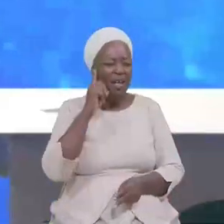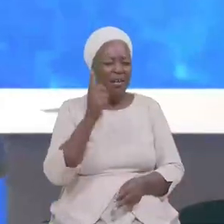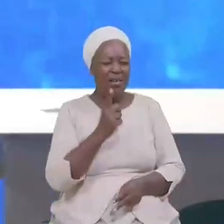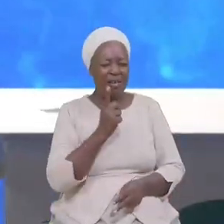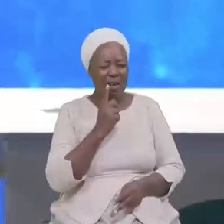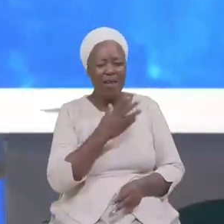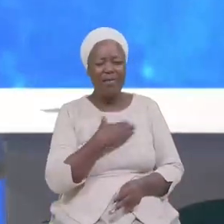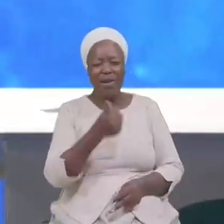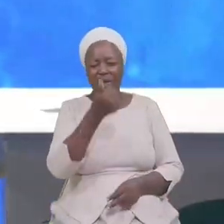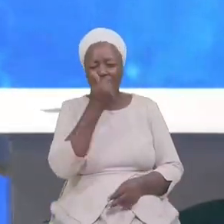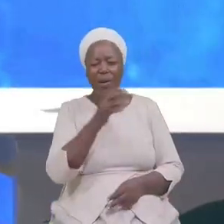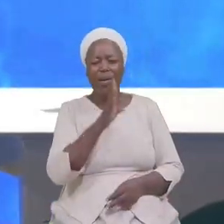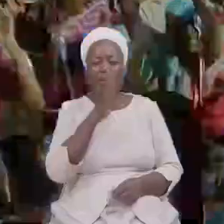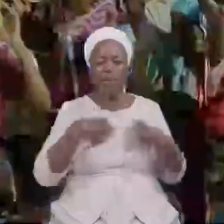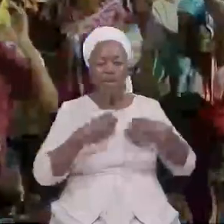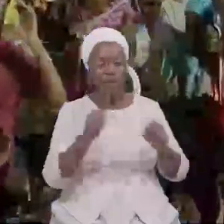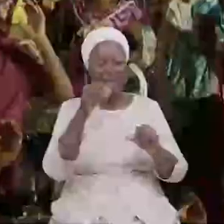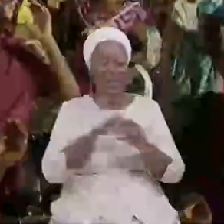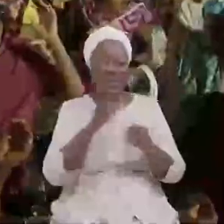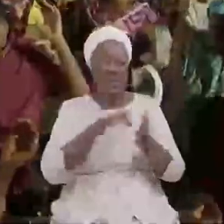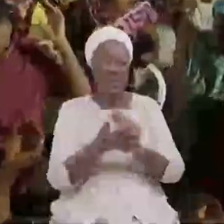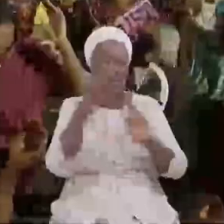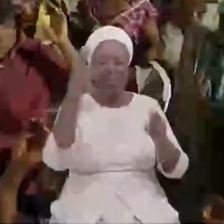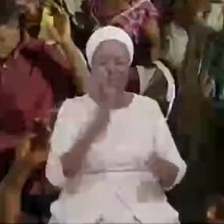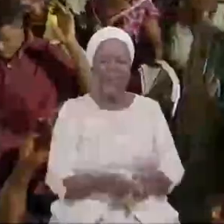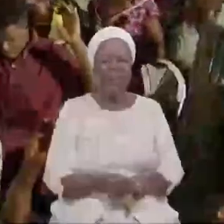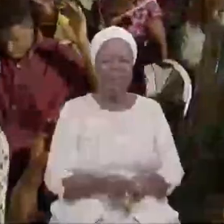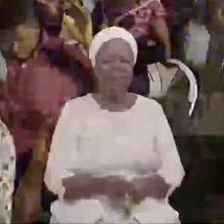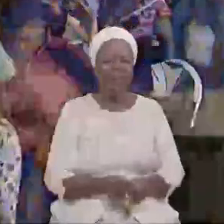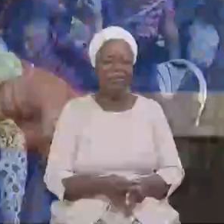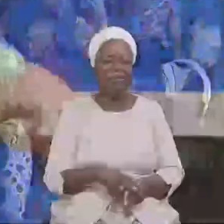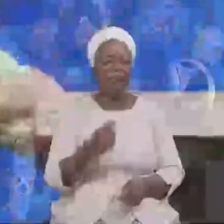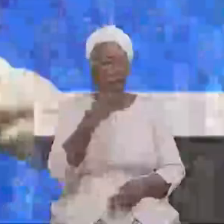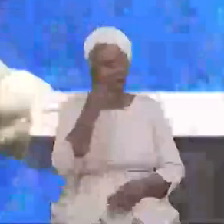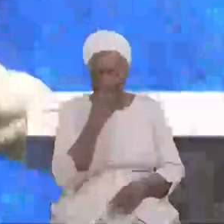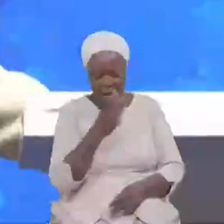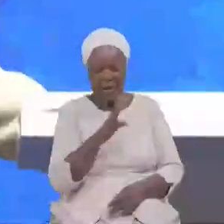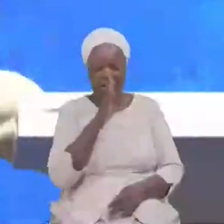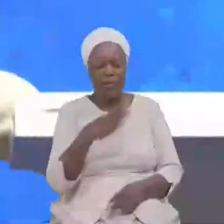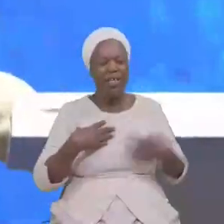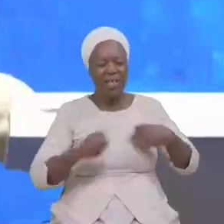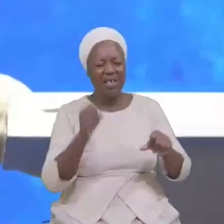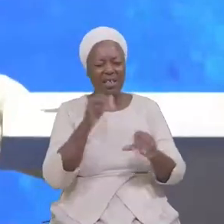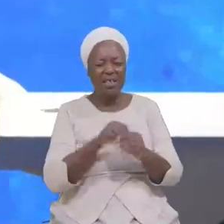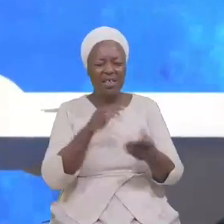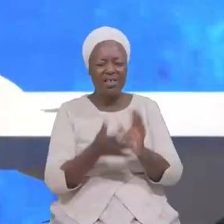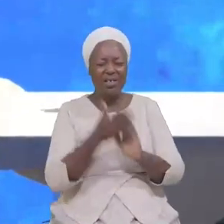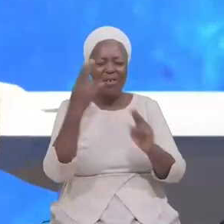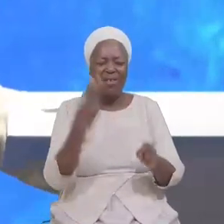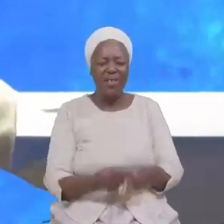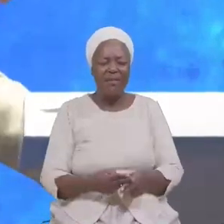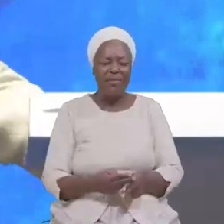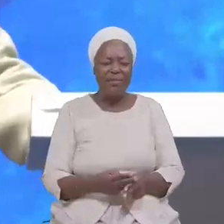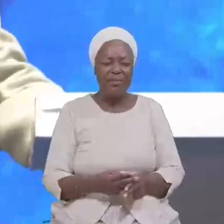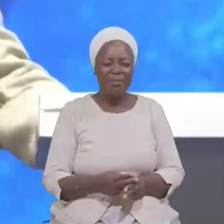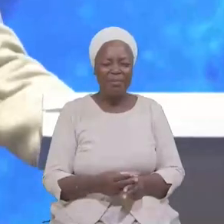soyez guéri au nom de Jésus. Les aveugles, soyez guéri au nom de